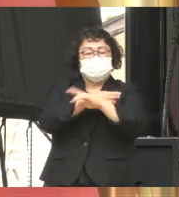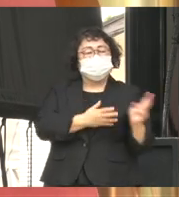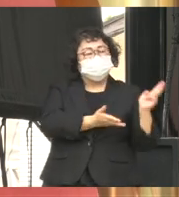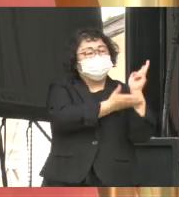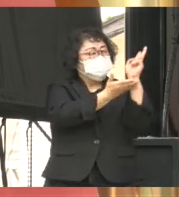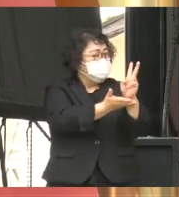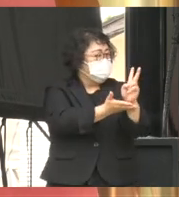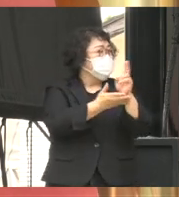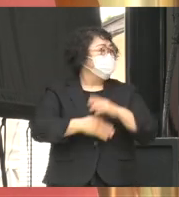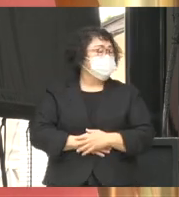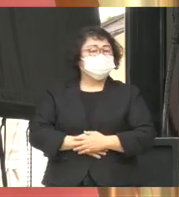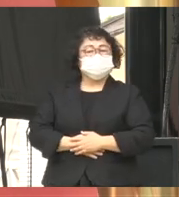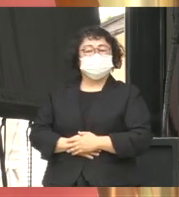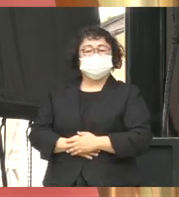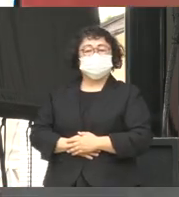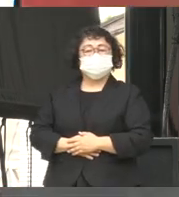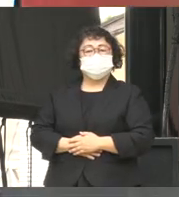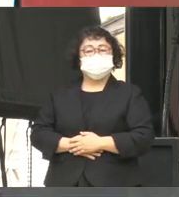いています。